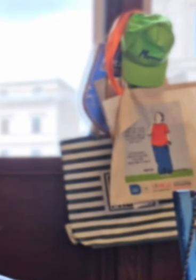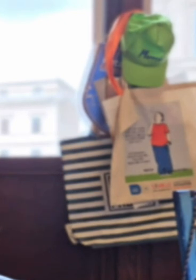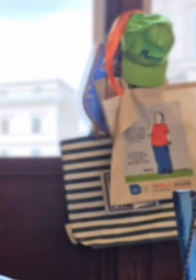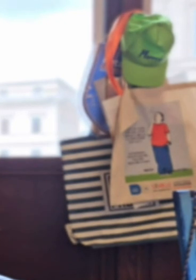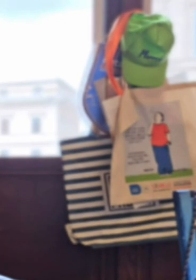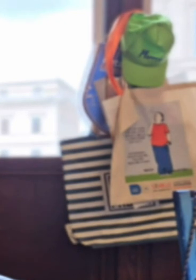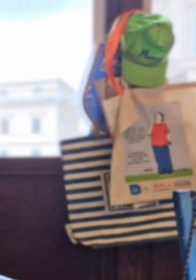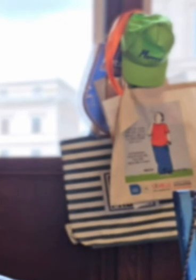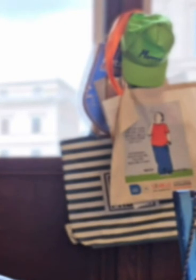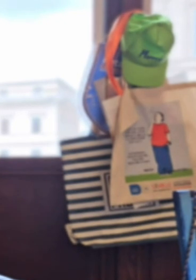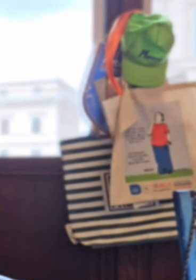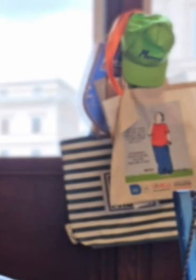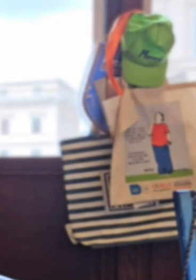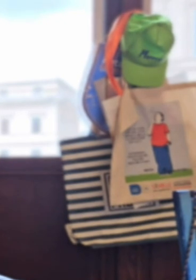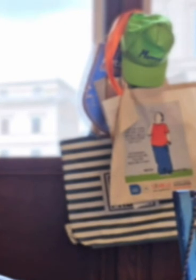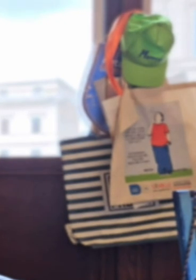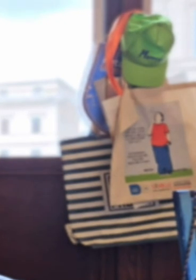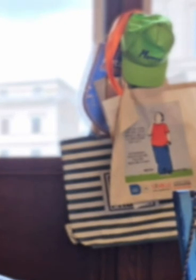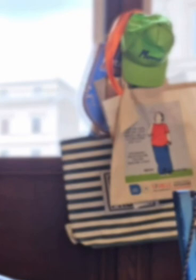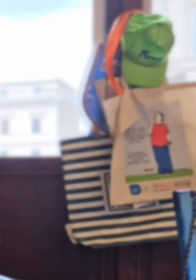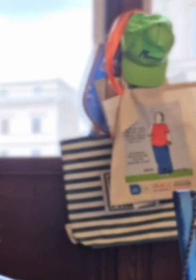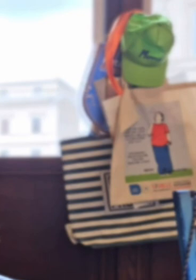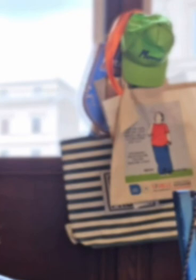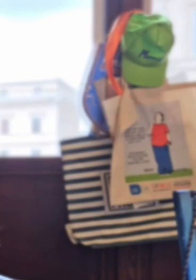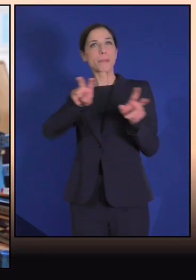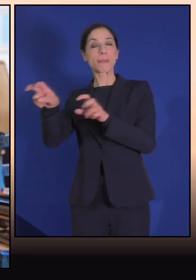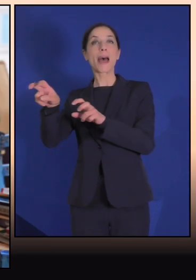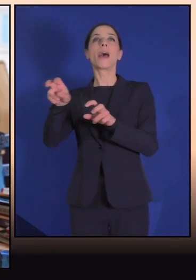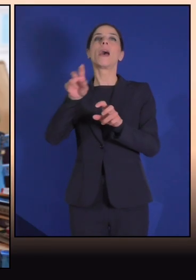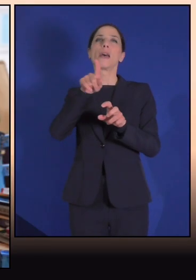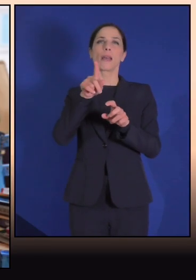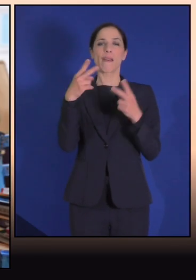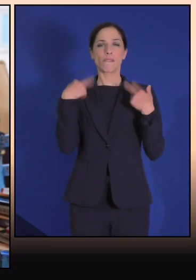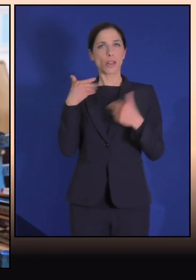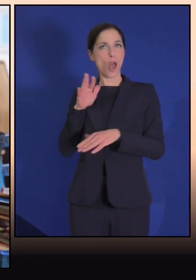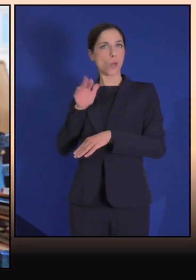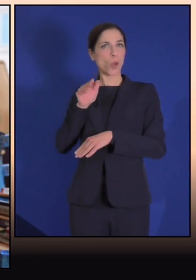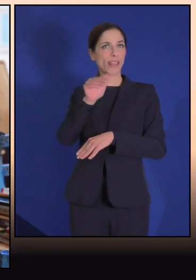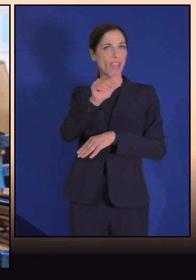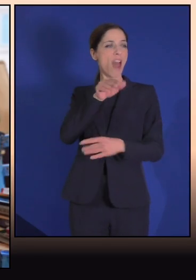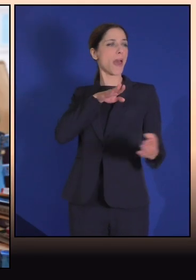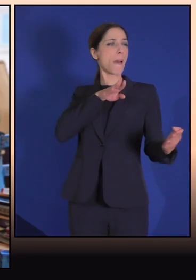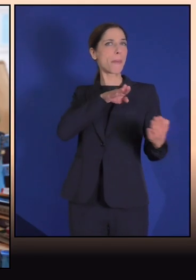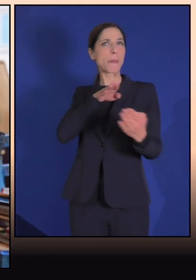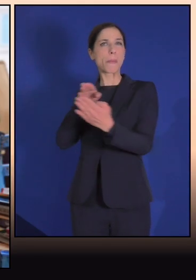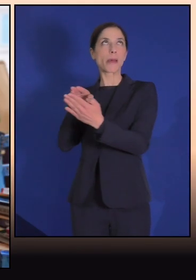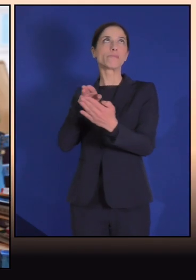oggi e domani spazierete in tanti ambiti della vita quotidiana. dalla parte